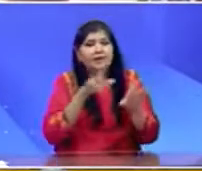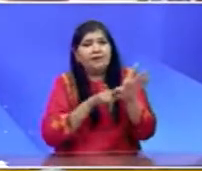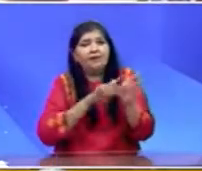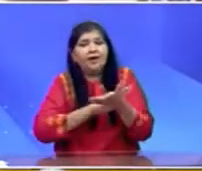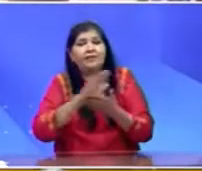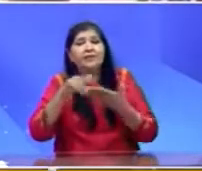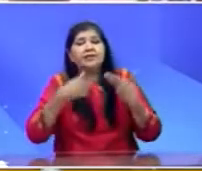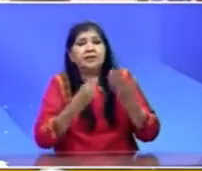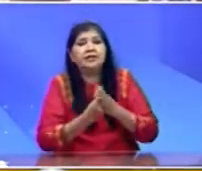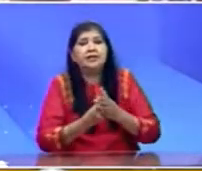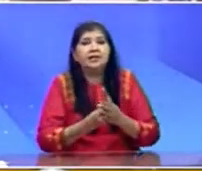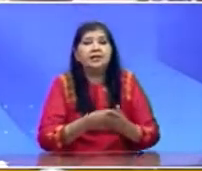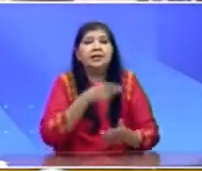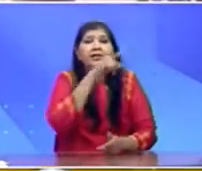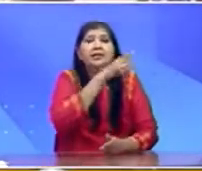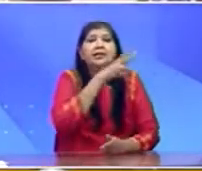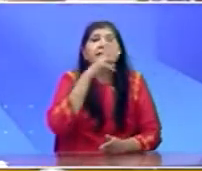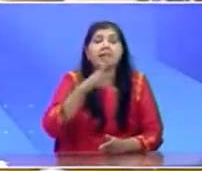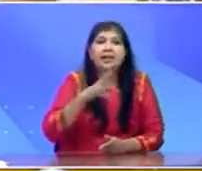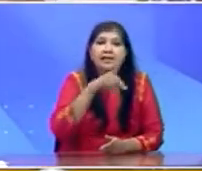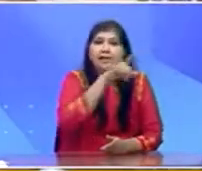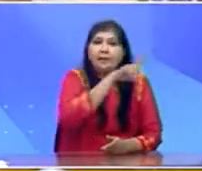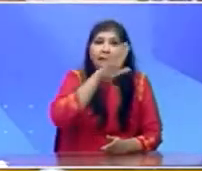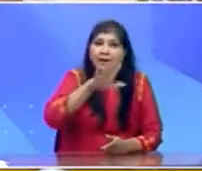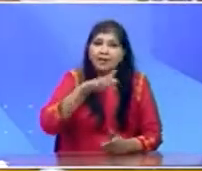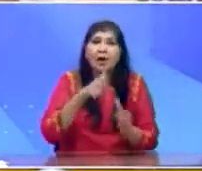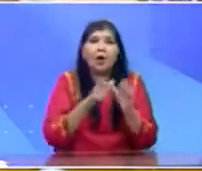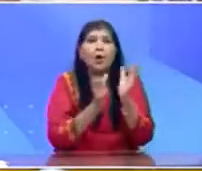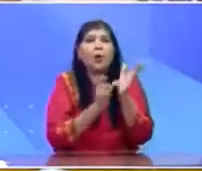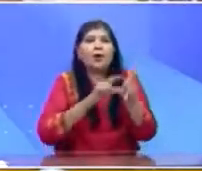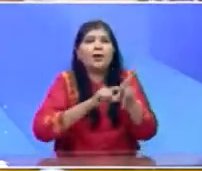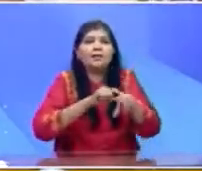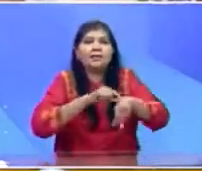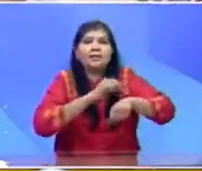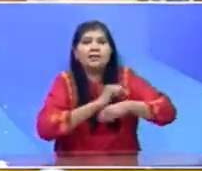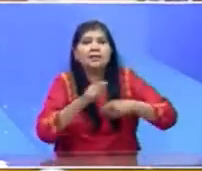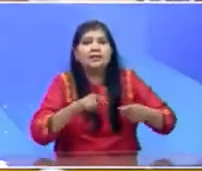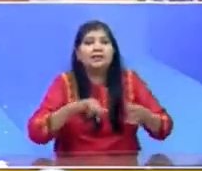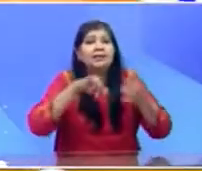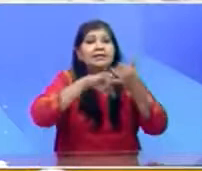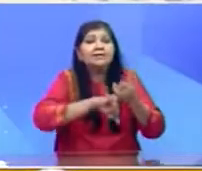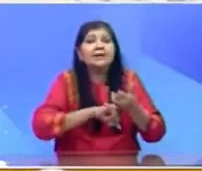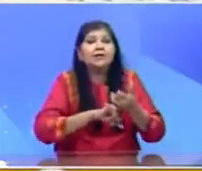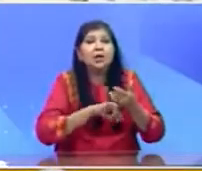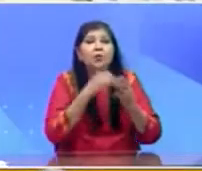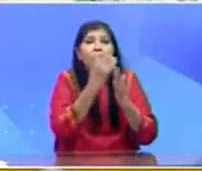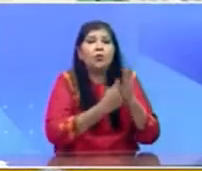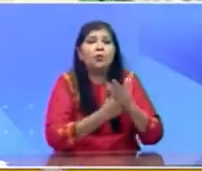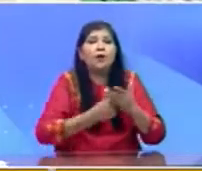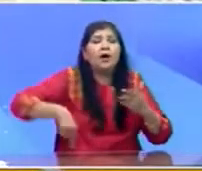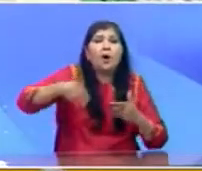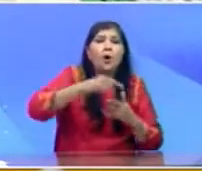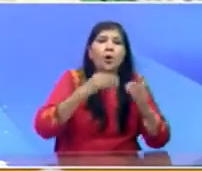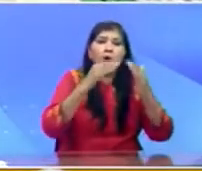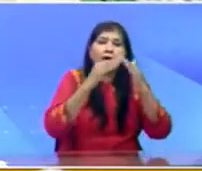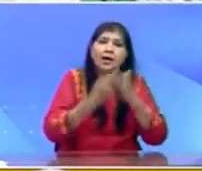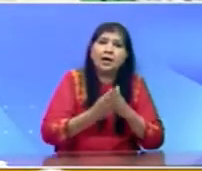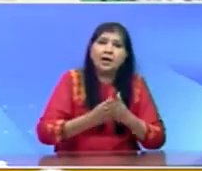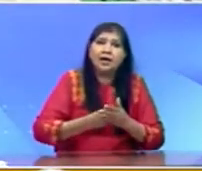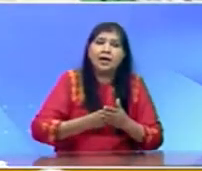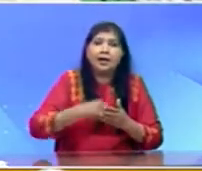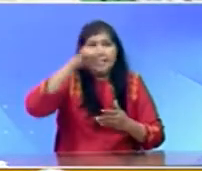तहत 13 से 15 अगस्त तक एक स्पेशल मूवमेंट हर घर